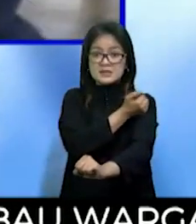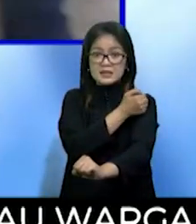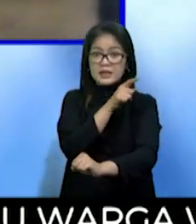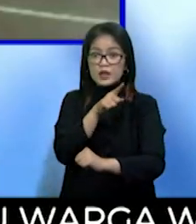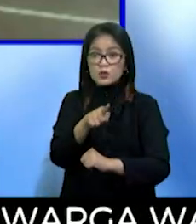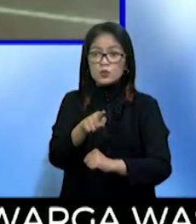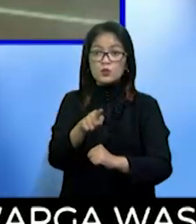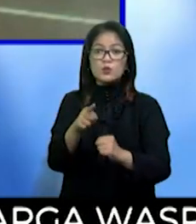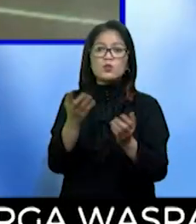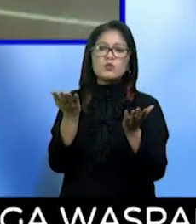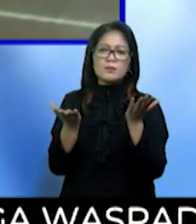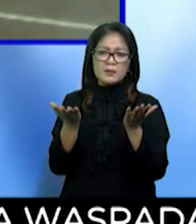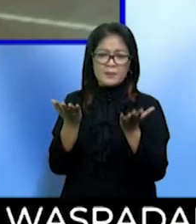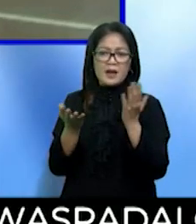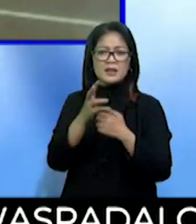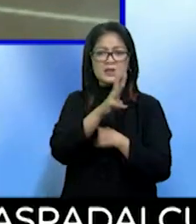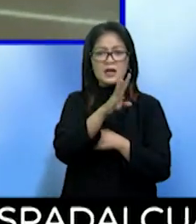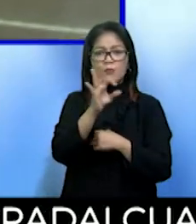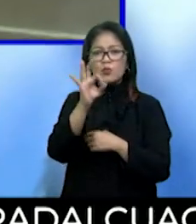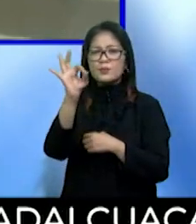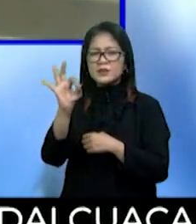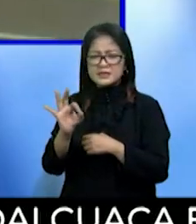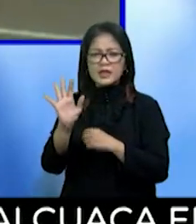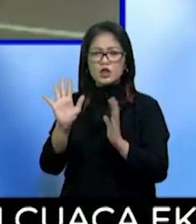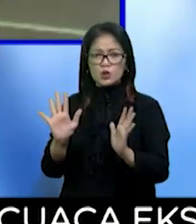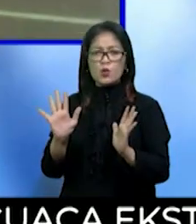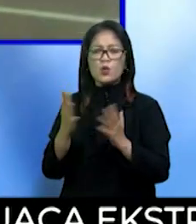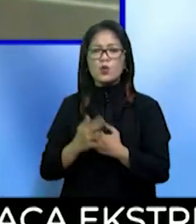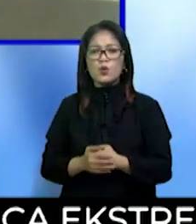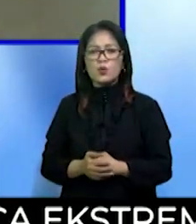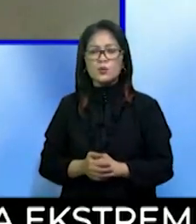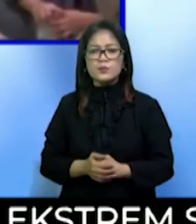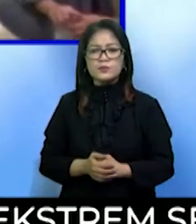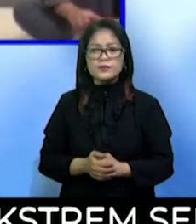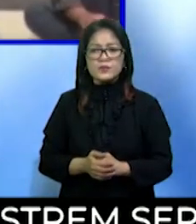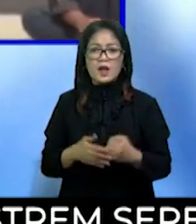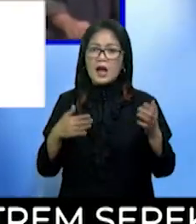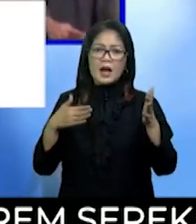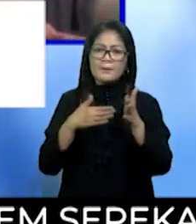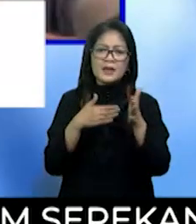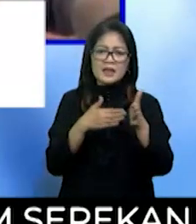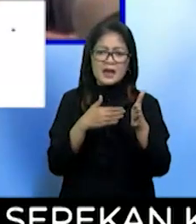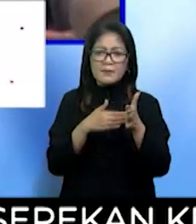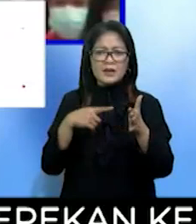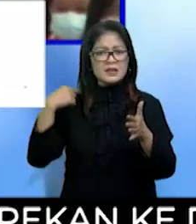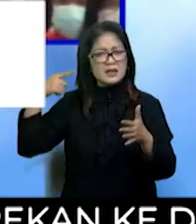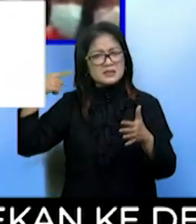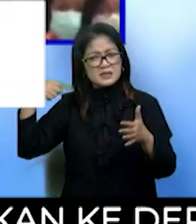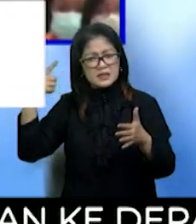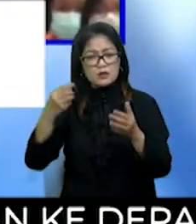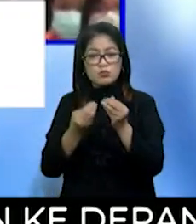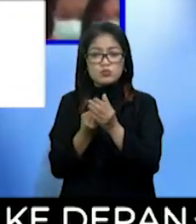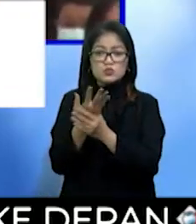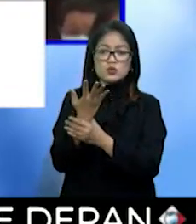baru sekitar 30%-nya ya. Berapa kendala yang mungkin kita ketahui atau kita